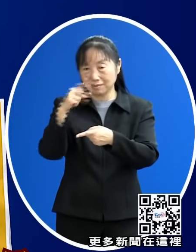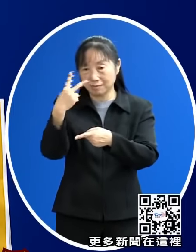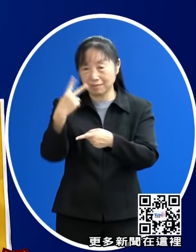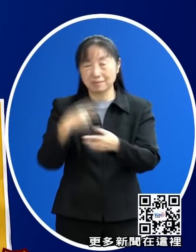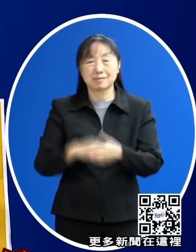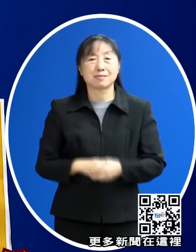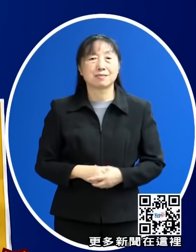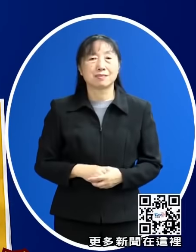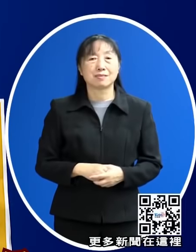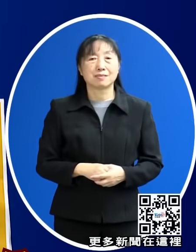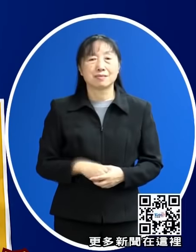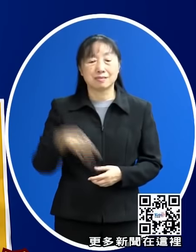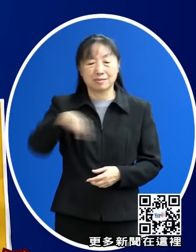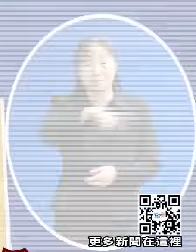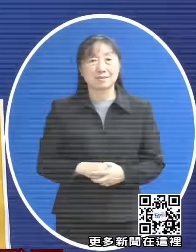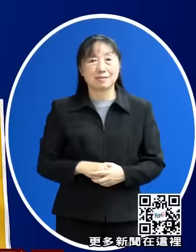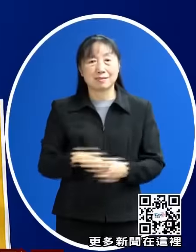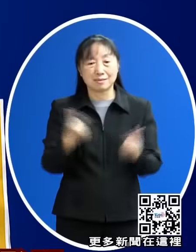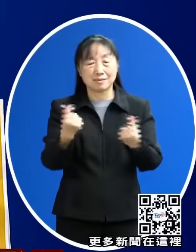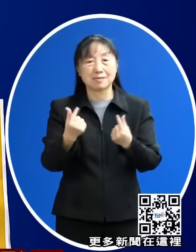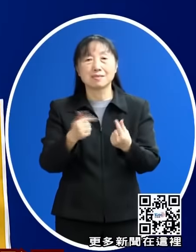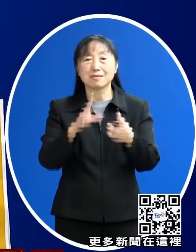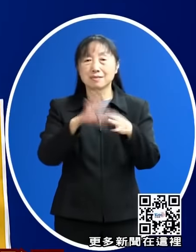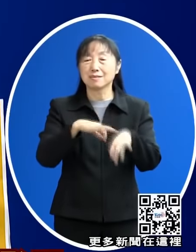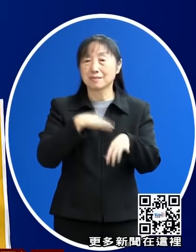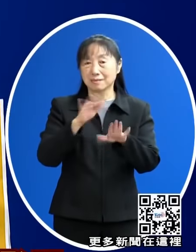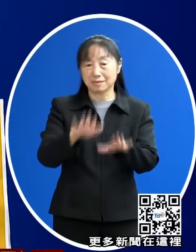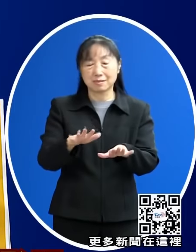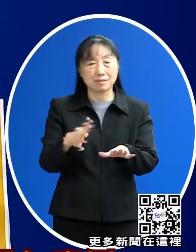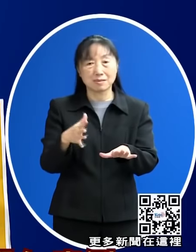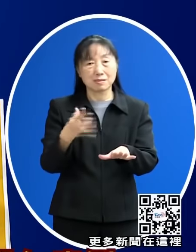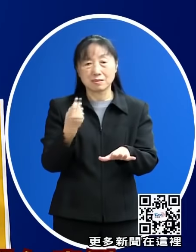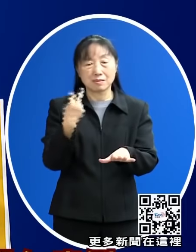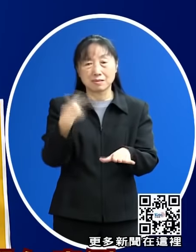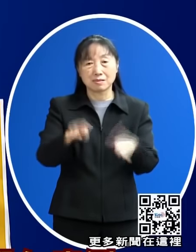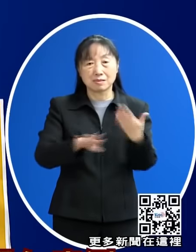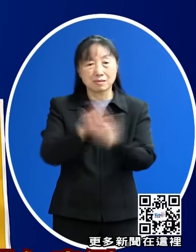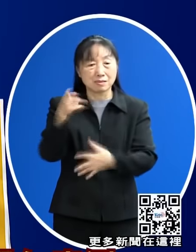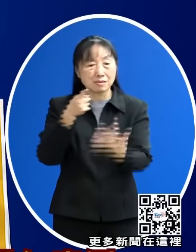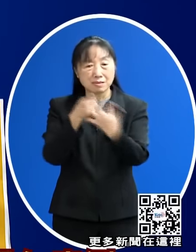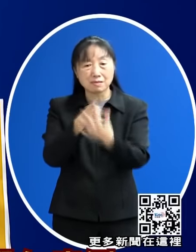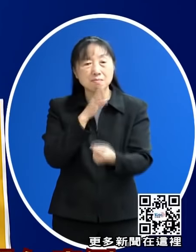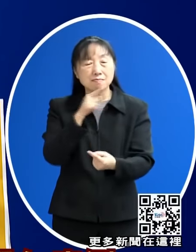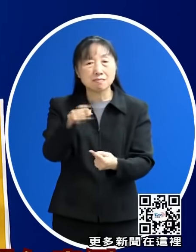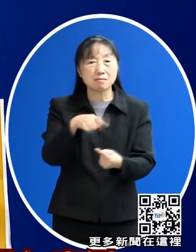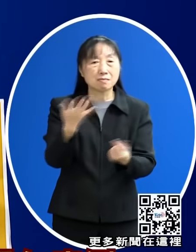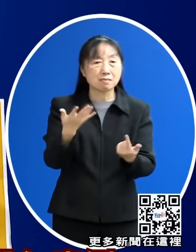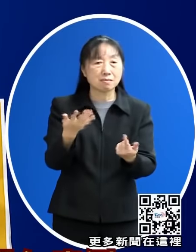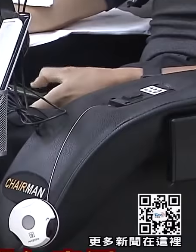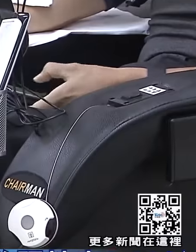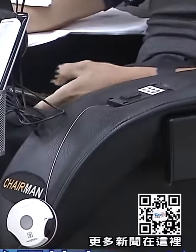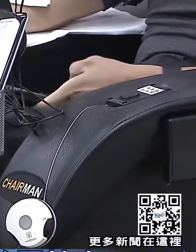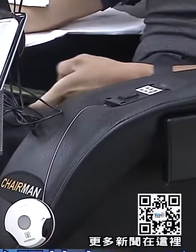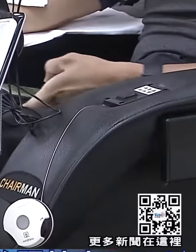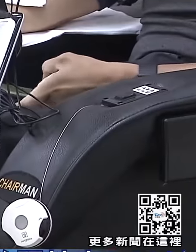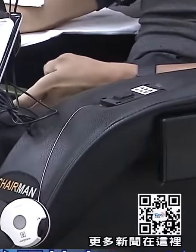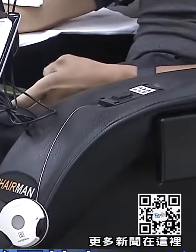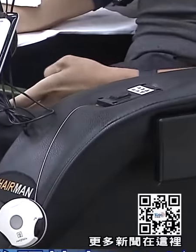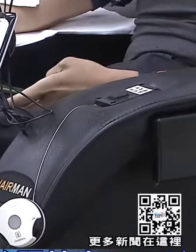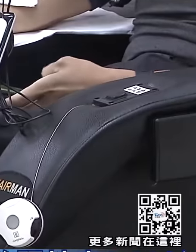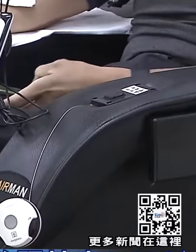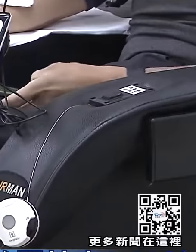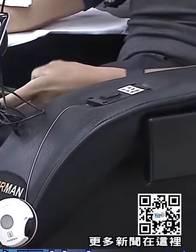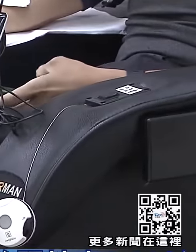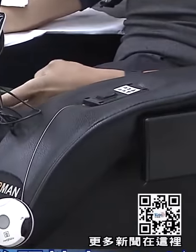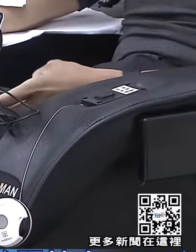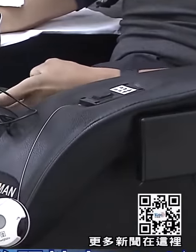0.02%啊。那整体的阳性率低，从这边我们也没有发现有所谓的大量未诊断的一个潜在病例哈。 随机捐血监